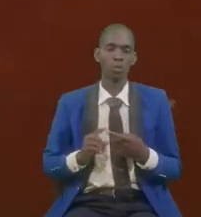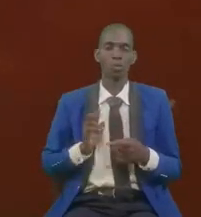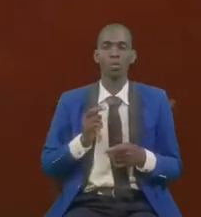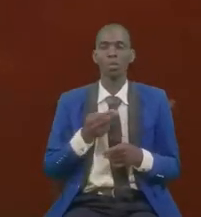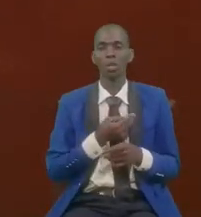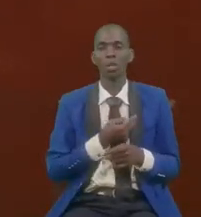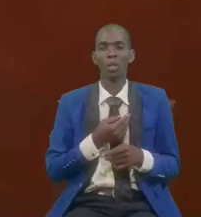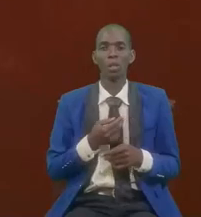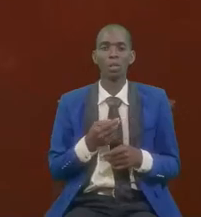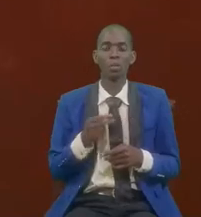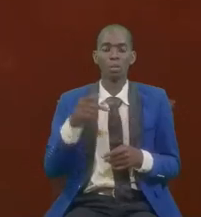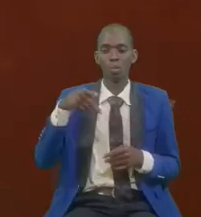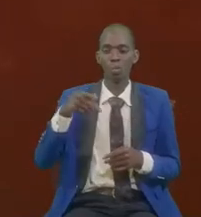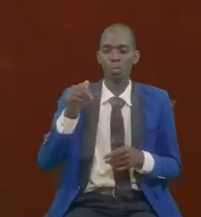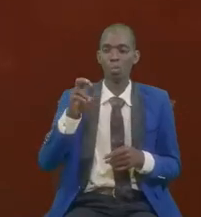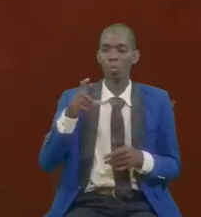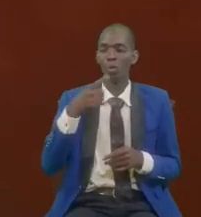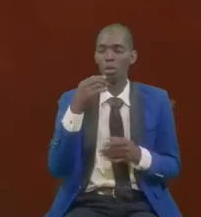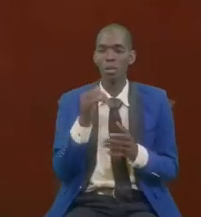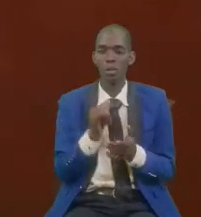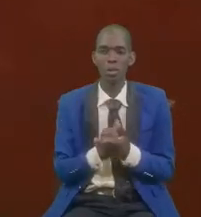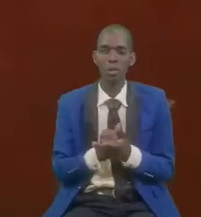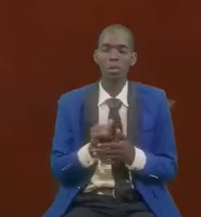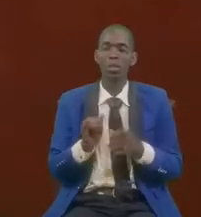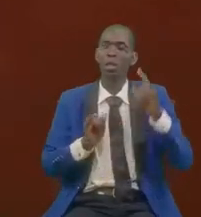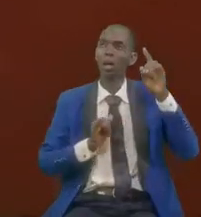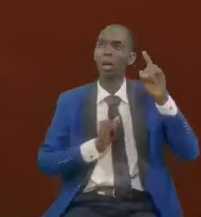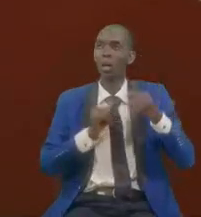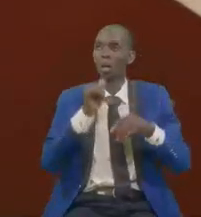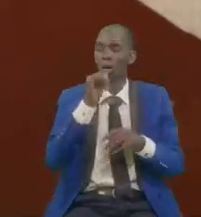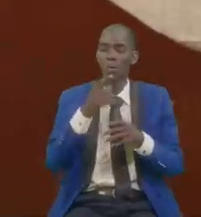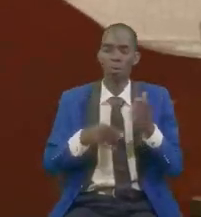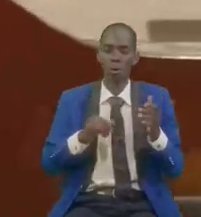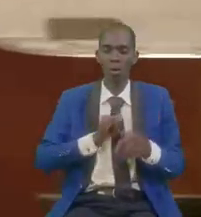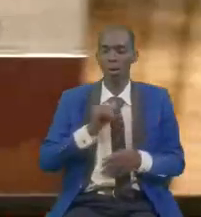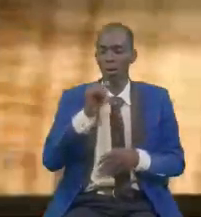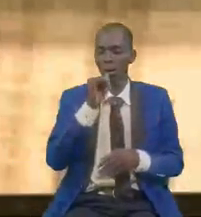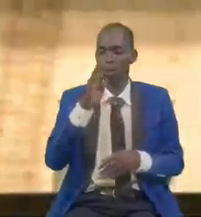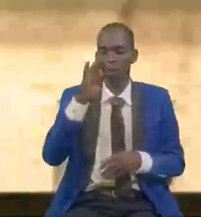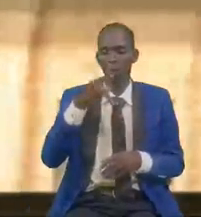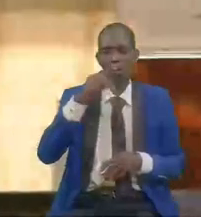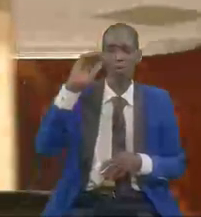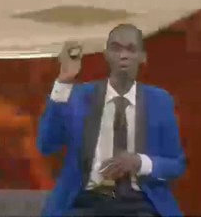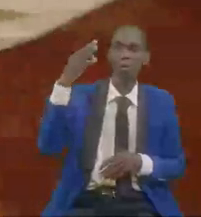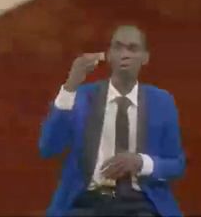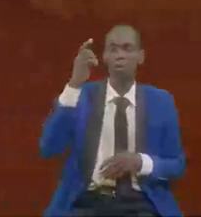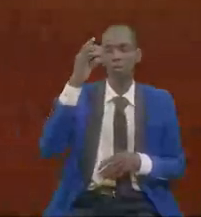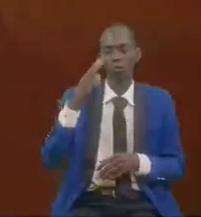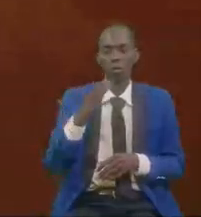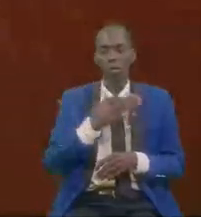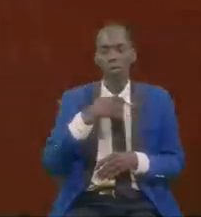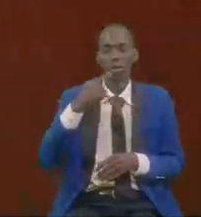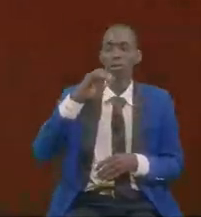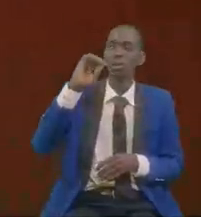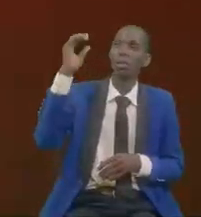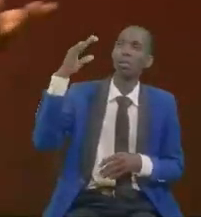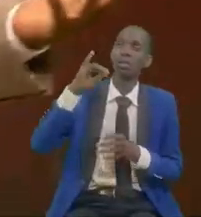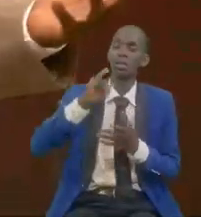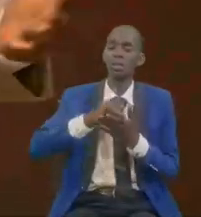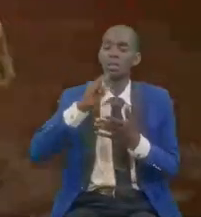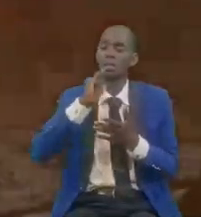la grâce de Dieu, je suis ce que je suis. Et la grâce qui m'a été donnée